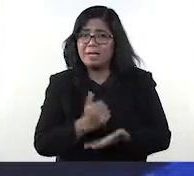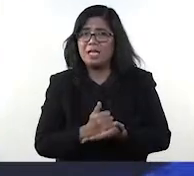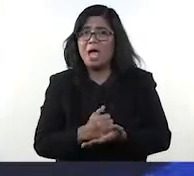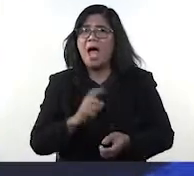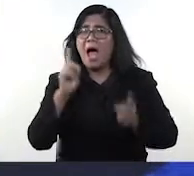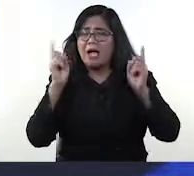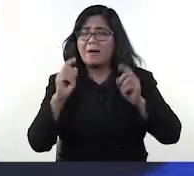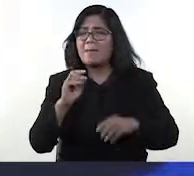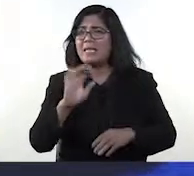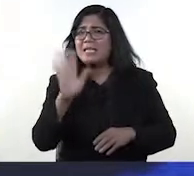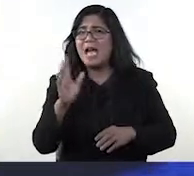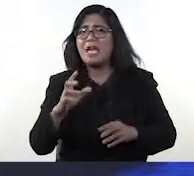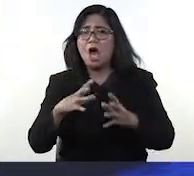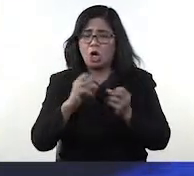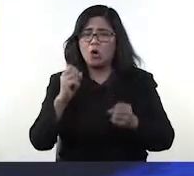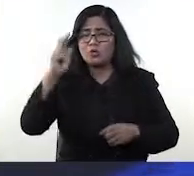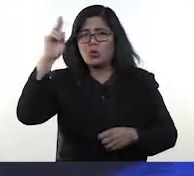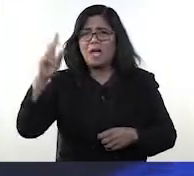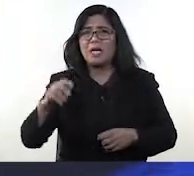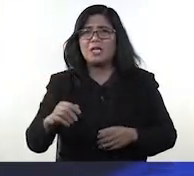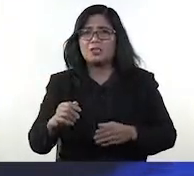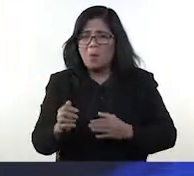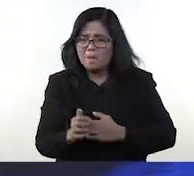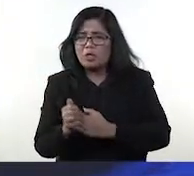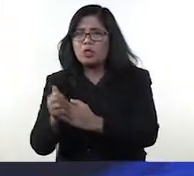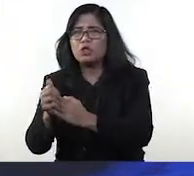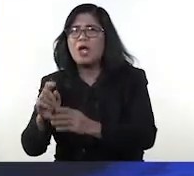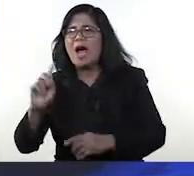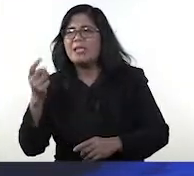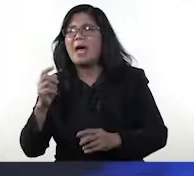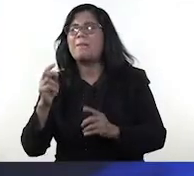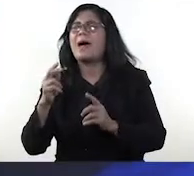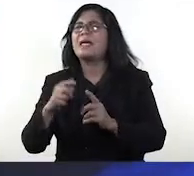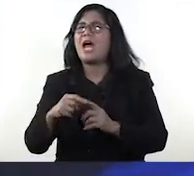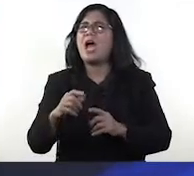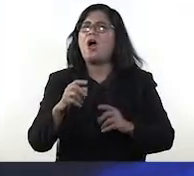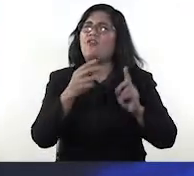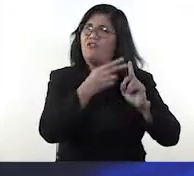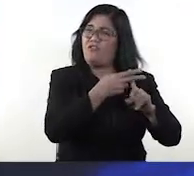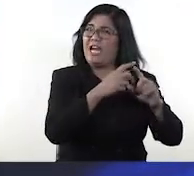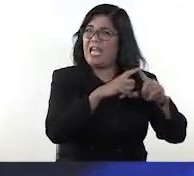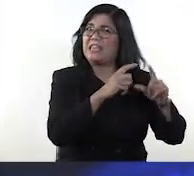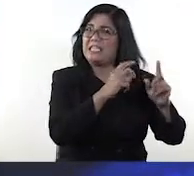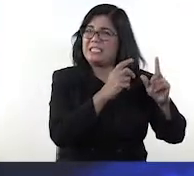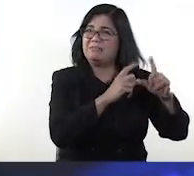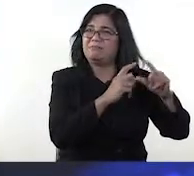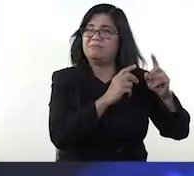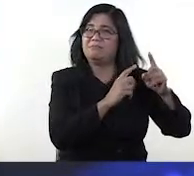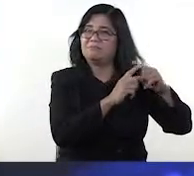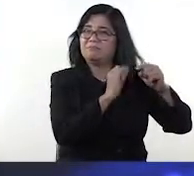agama tanpa roh Tuhan makapai terjadi menuntut seseorang hanya pada kefanatikan atau